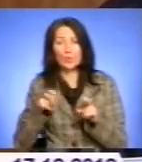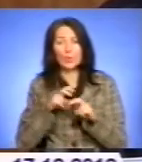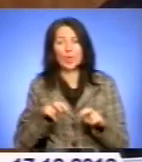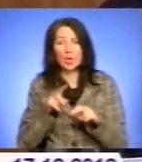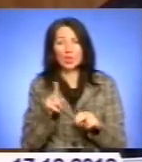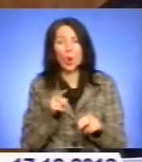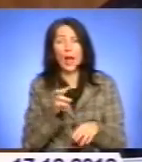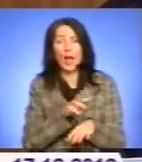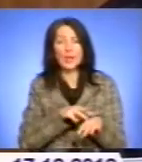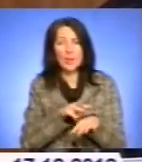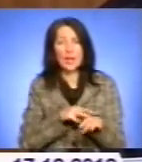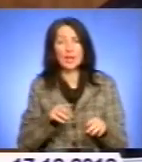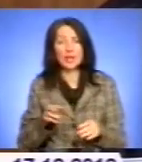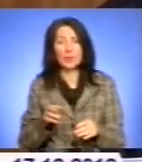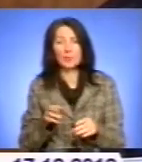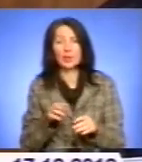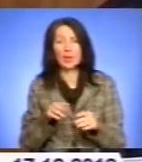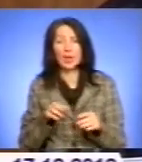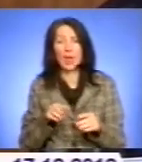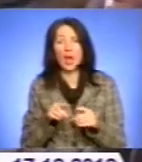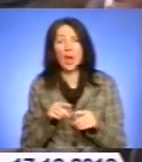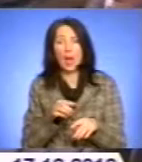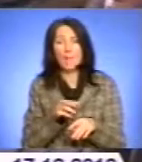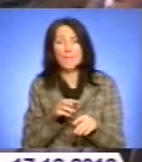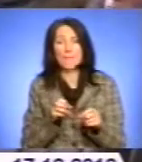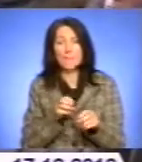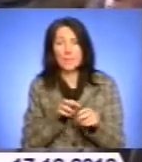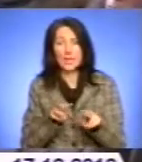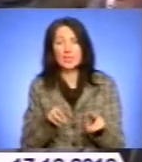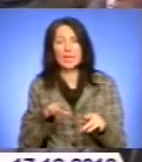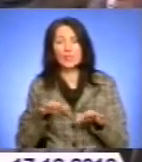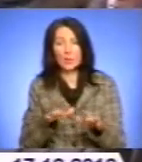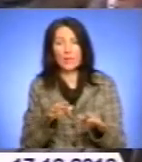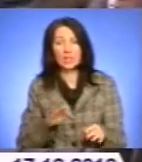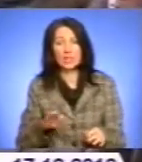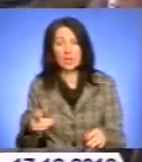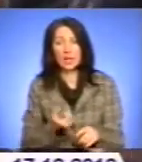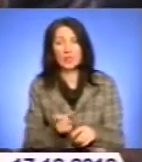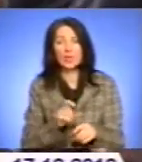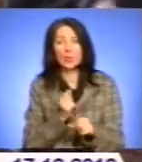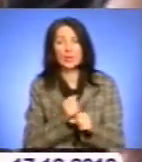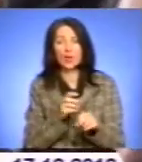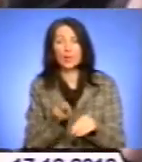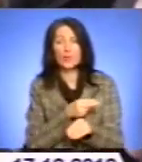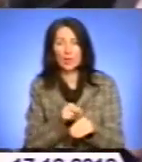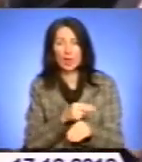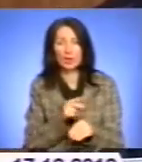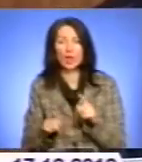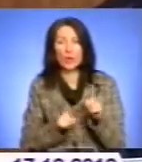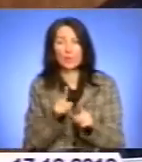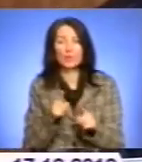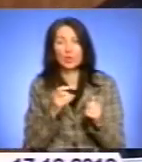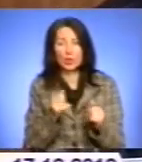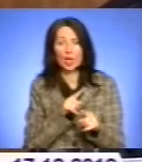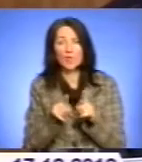у справах дітей більш працювала на профілактику. Сьогодні зріло питання реформування даного підрозділу.